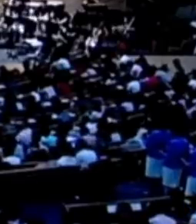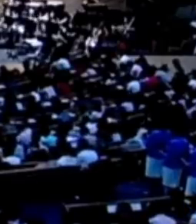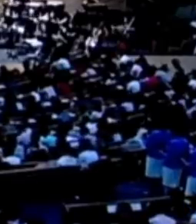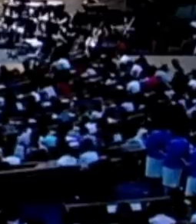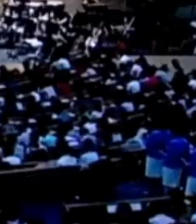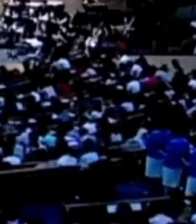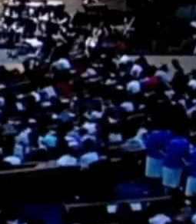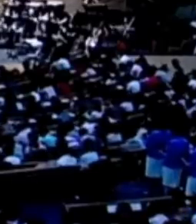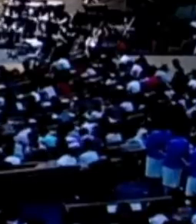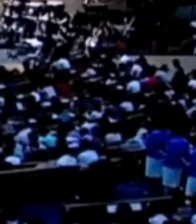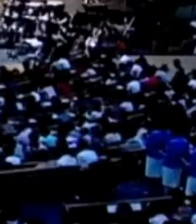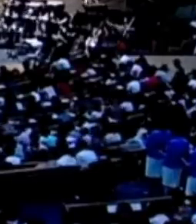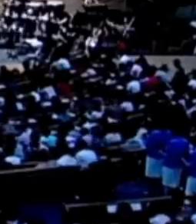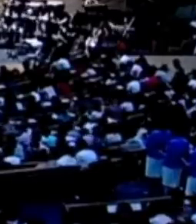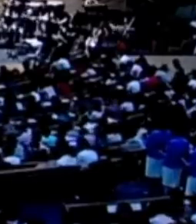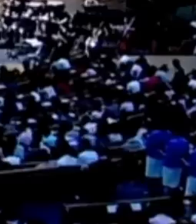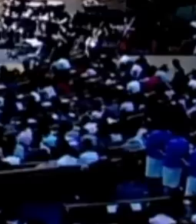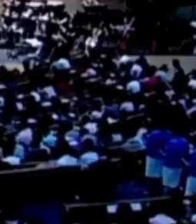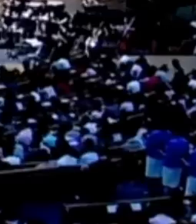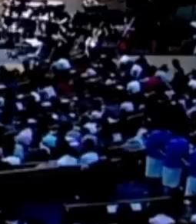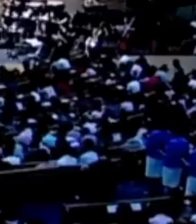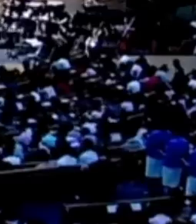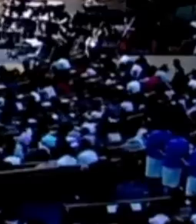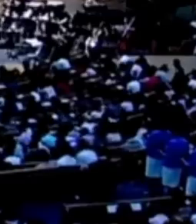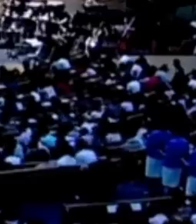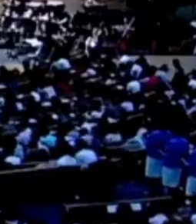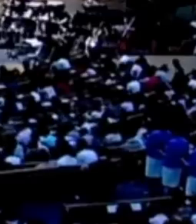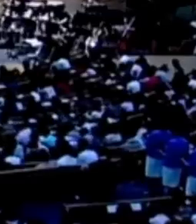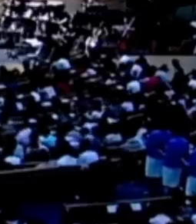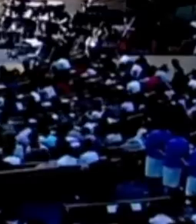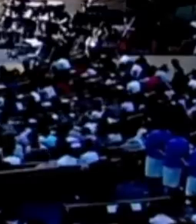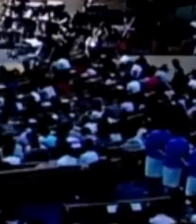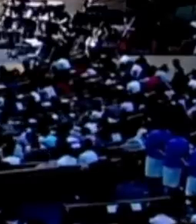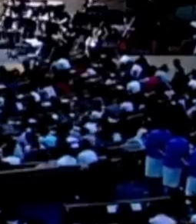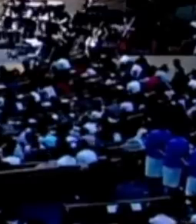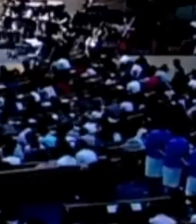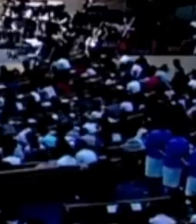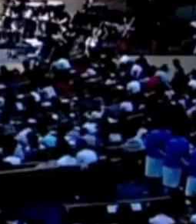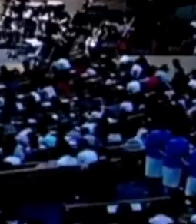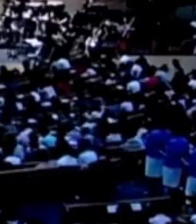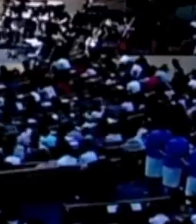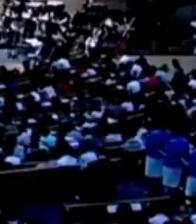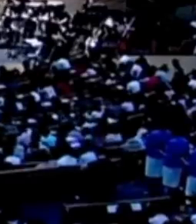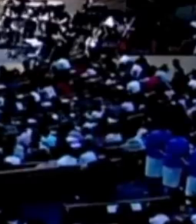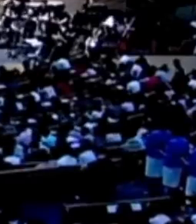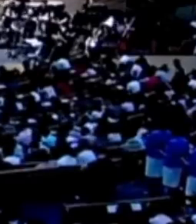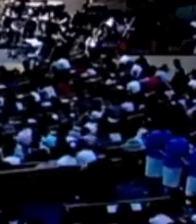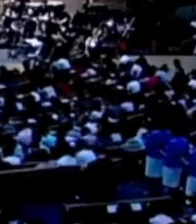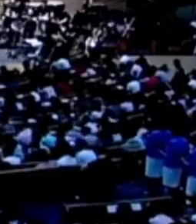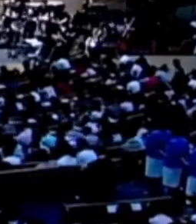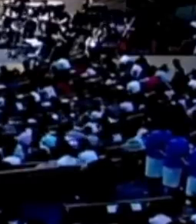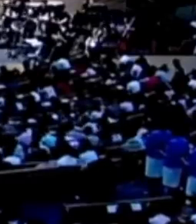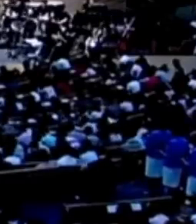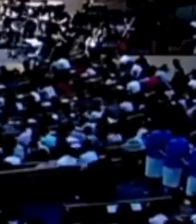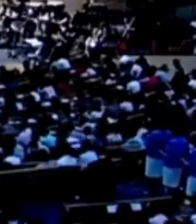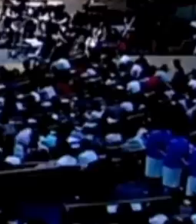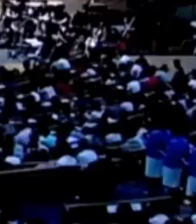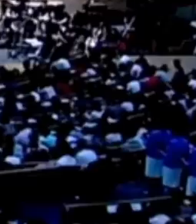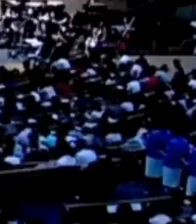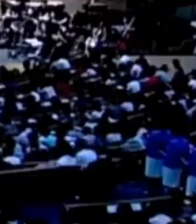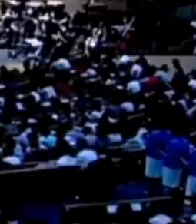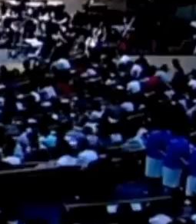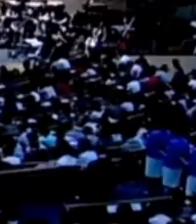놀라운 되고 막 한 알의 확신과 살아낼 주님을 향한 사모하는 마음을 쥐어도 바라봐요 실롱 사서 주님